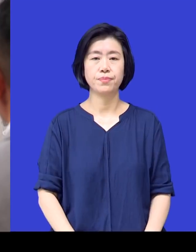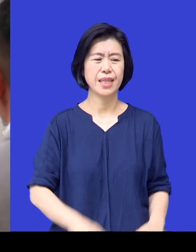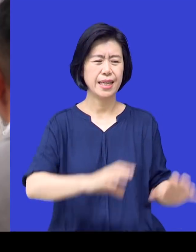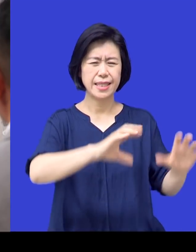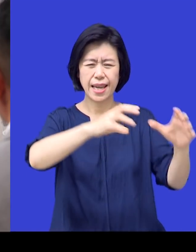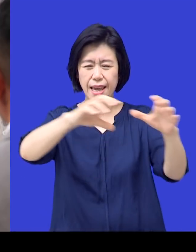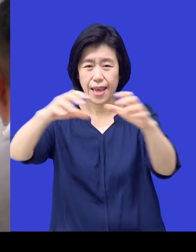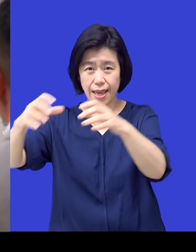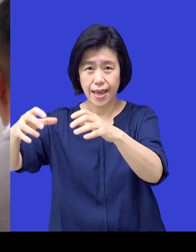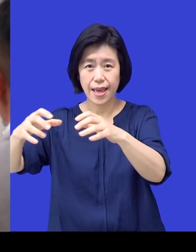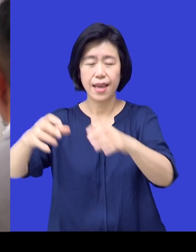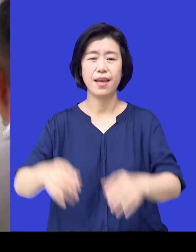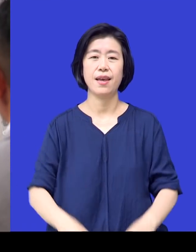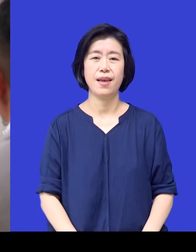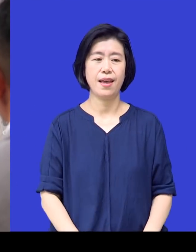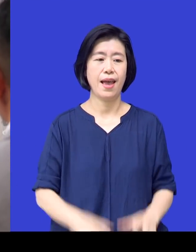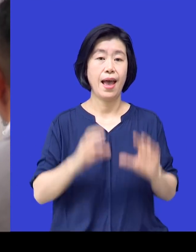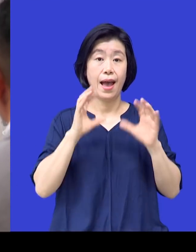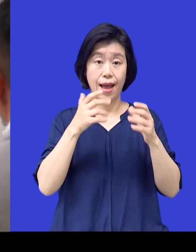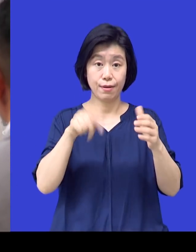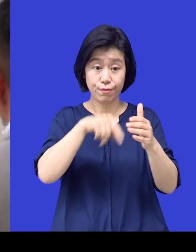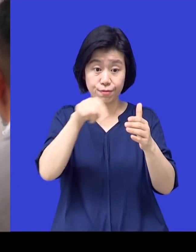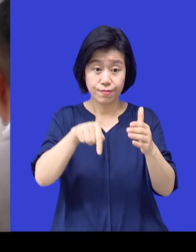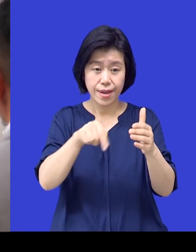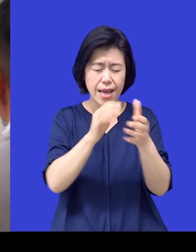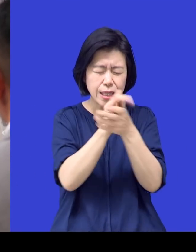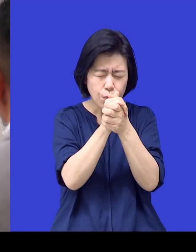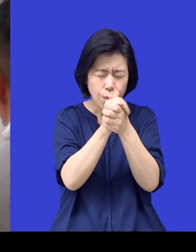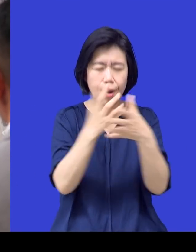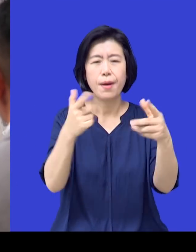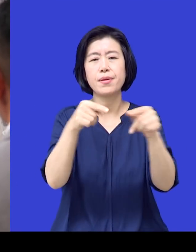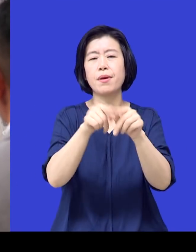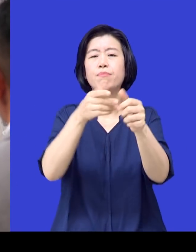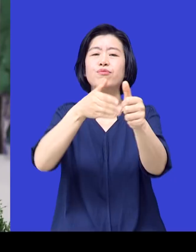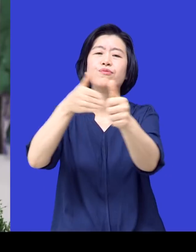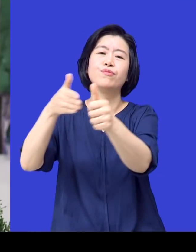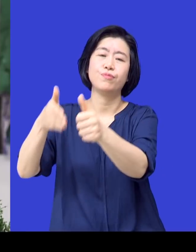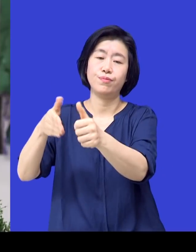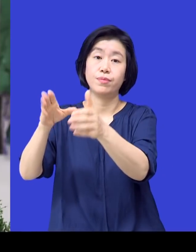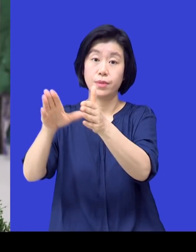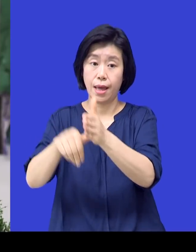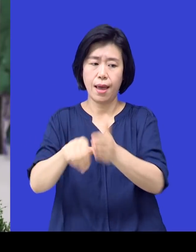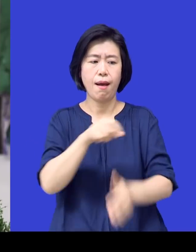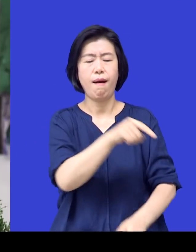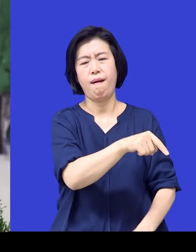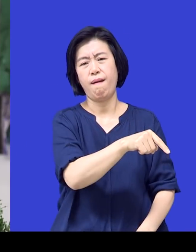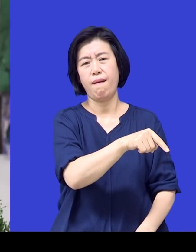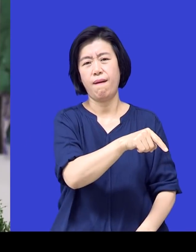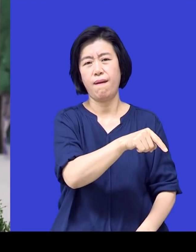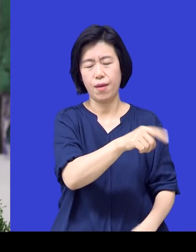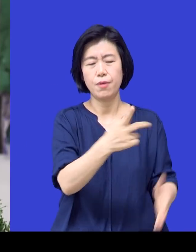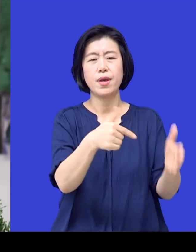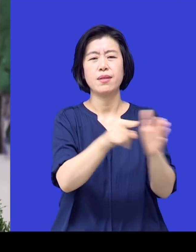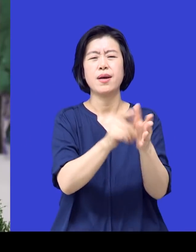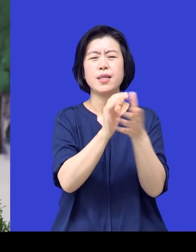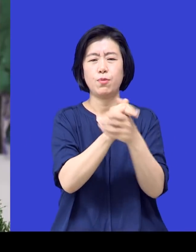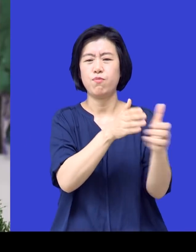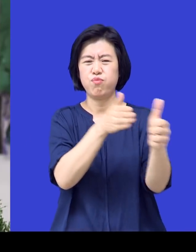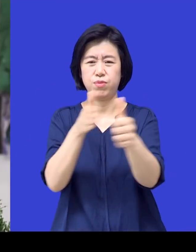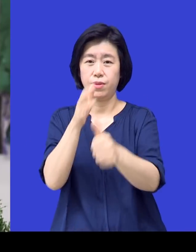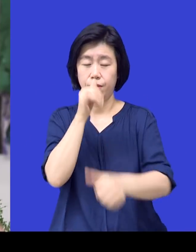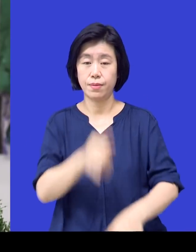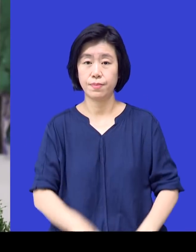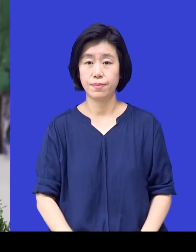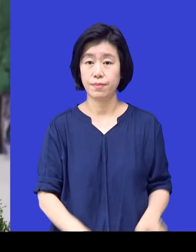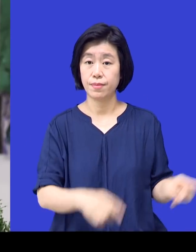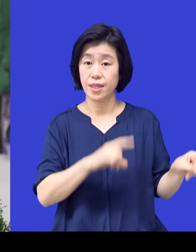아이들 중에 기도 부탁을 했는데 얘를 위해서 기도한 부탁을 한 거예요. 엔다카츠인데 예. 엔다카츠가 어떤 아이냐면